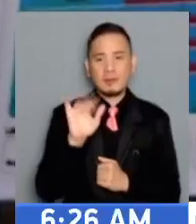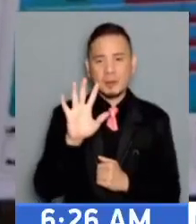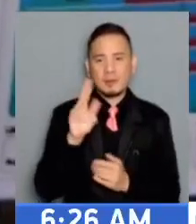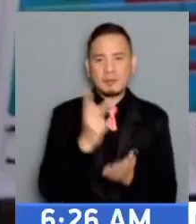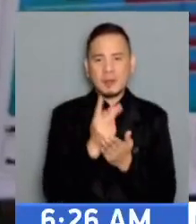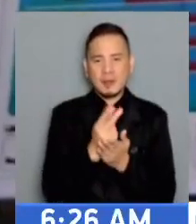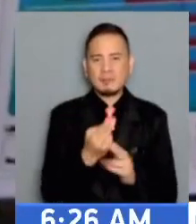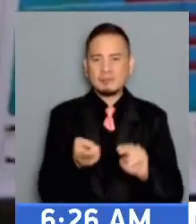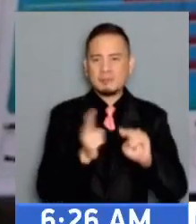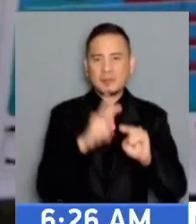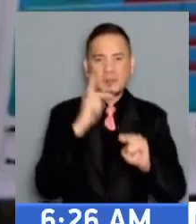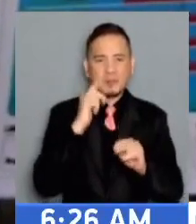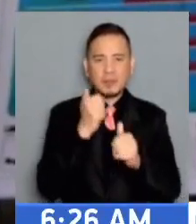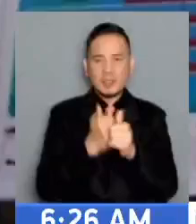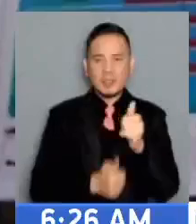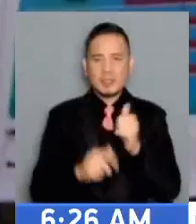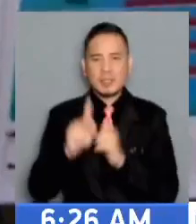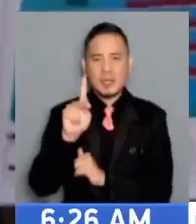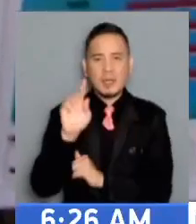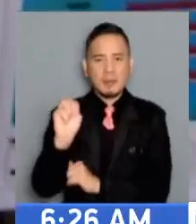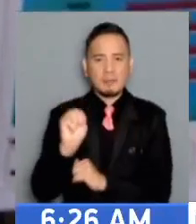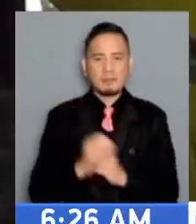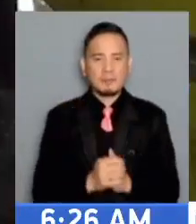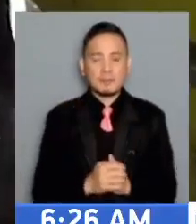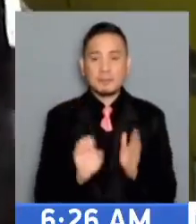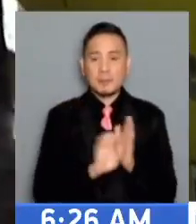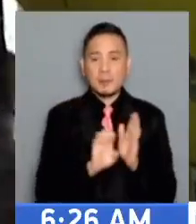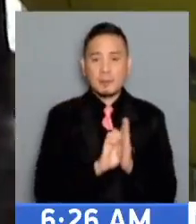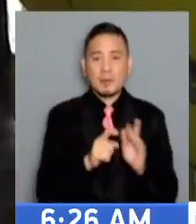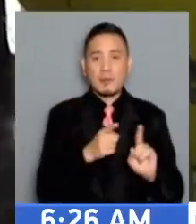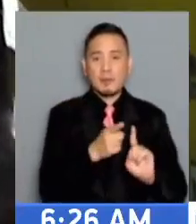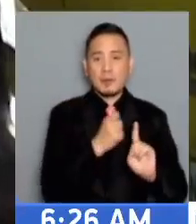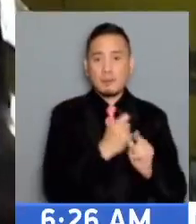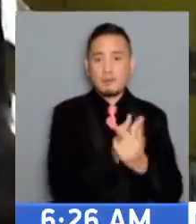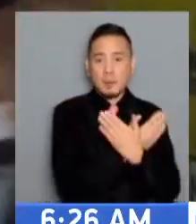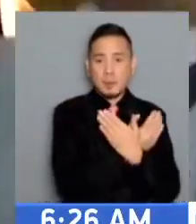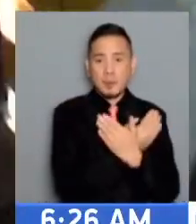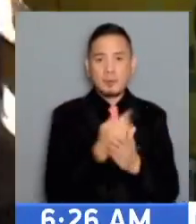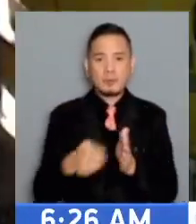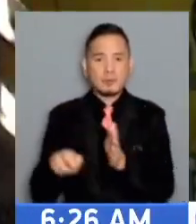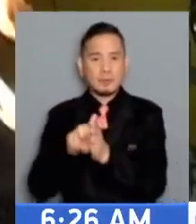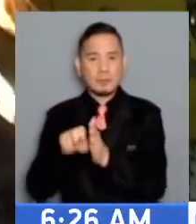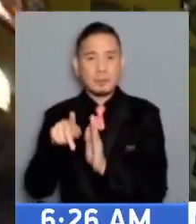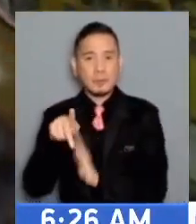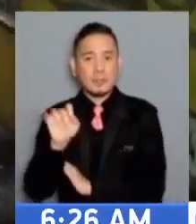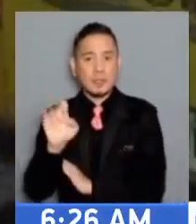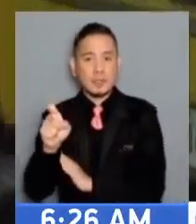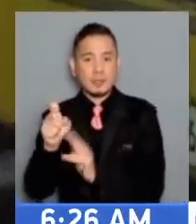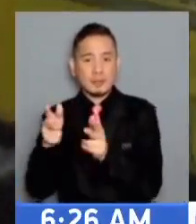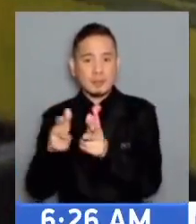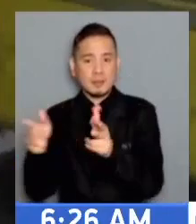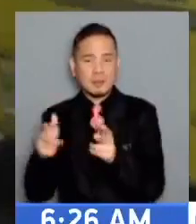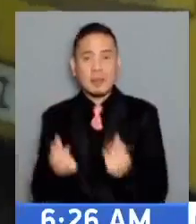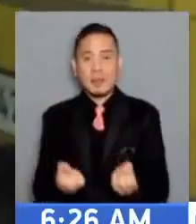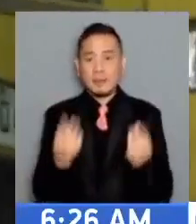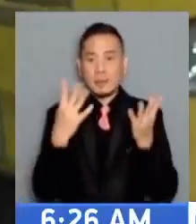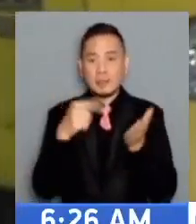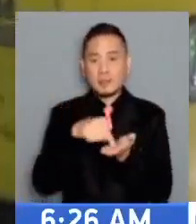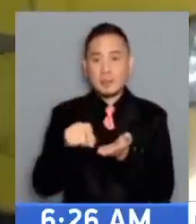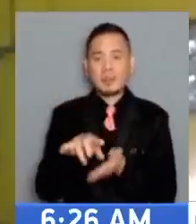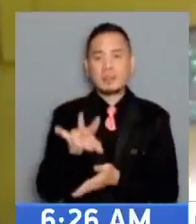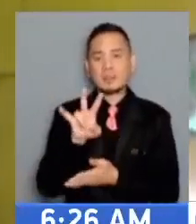kilometro. Halimbawa, kung galing kang Monumento at bababa sa Pitex, 75 pesos and 50 centavos ang